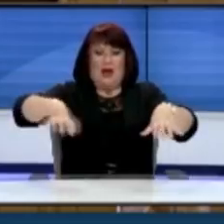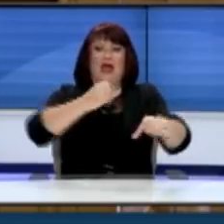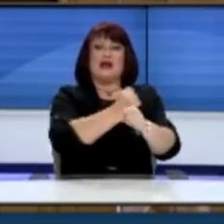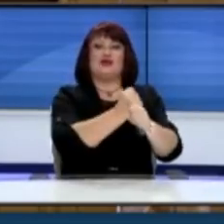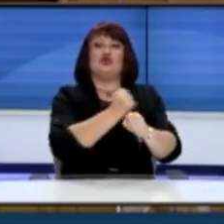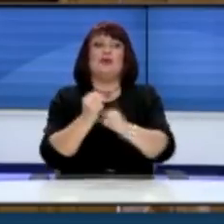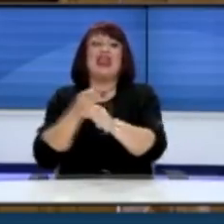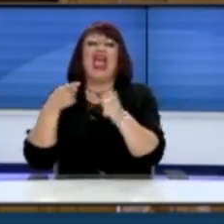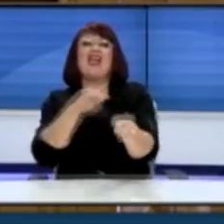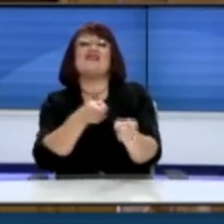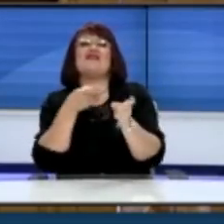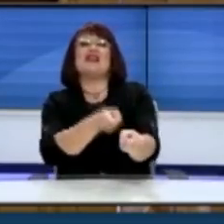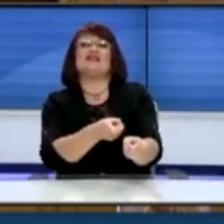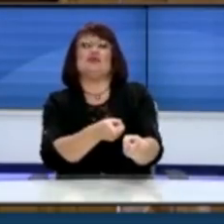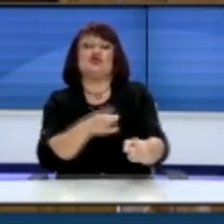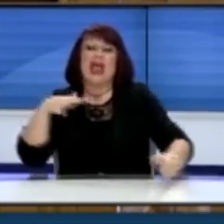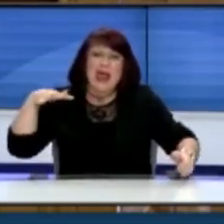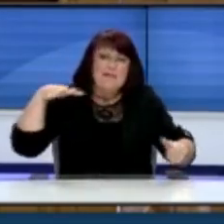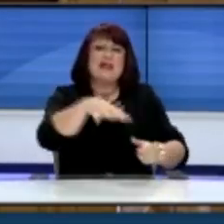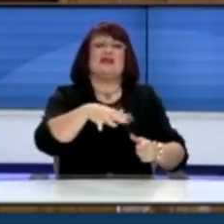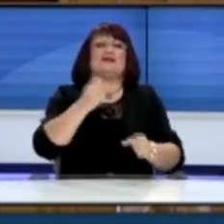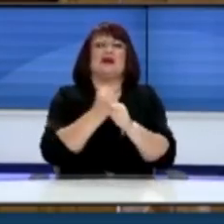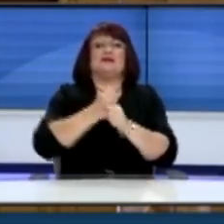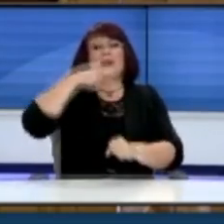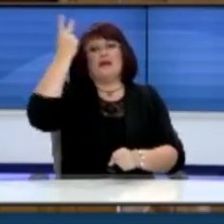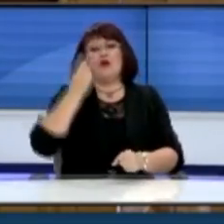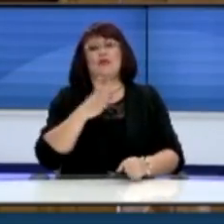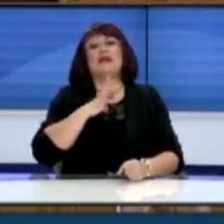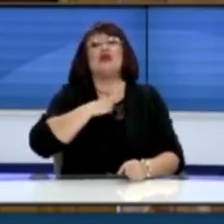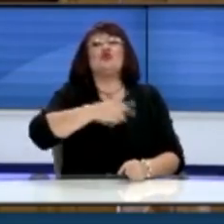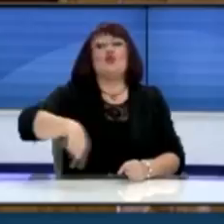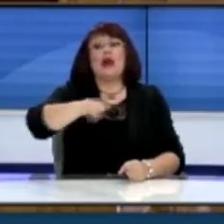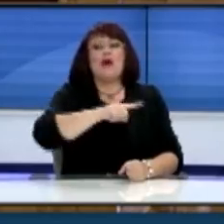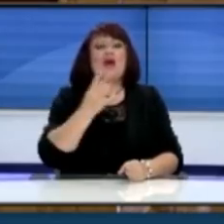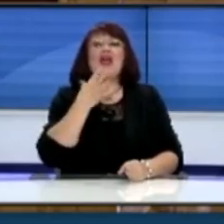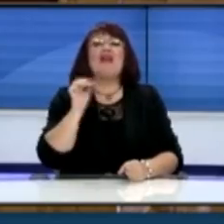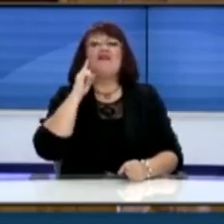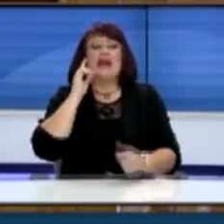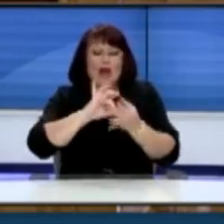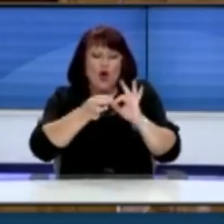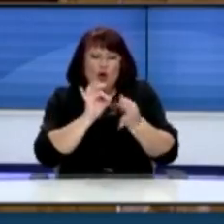εργαζομένων, εκβιασμών, επίθεση στα εργασιακά δικαιώματα, αλλά και ευκαιρία για